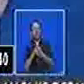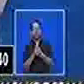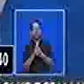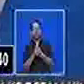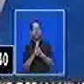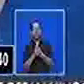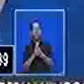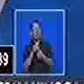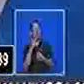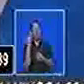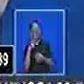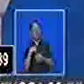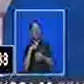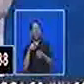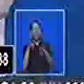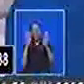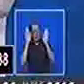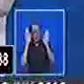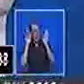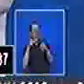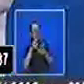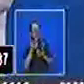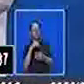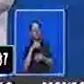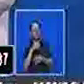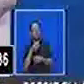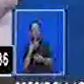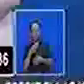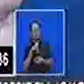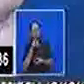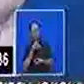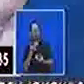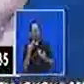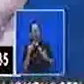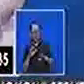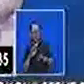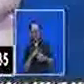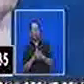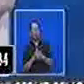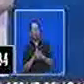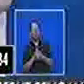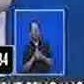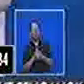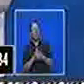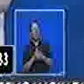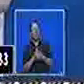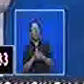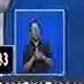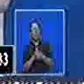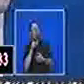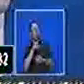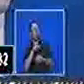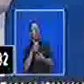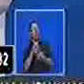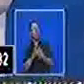saat itu memberikan izin. Kalau konteksnya itu, tapi kalau konteksnya secara keseluruhan, maka kita memberikan kepada